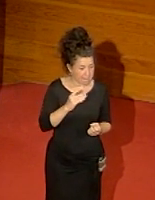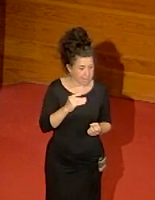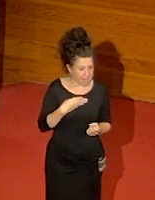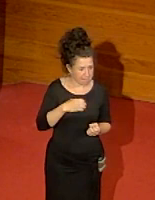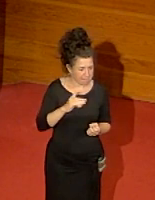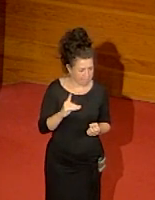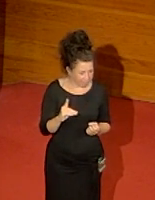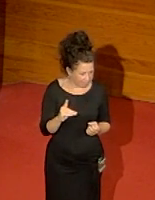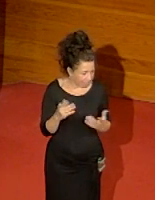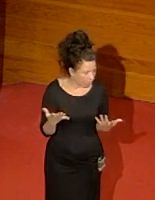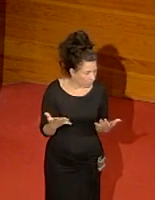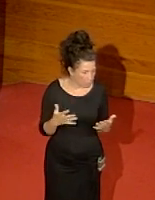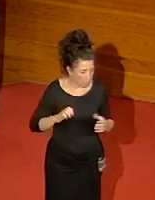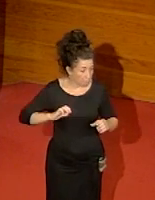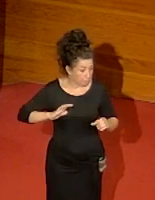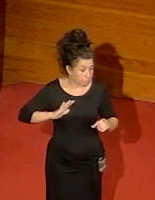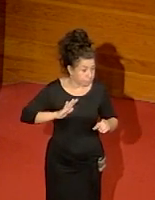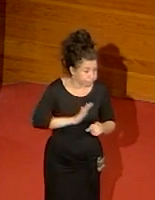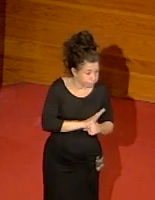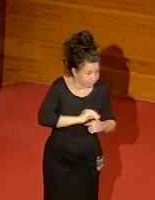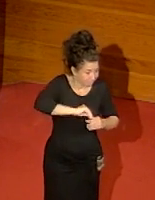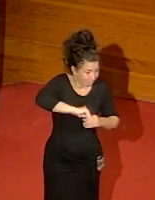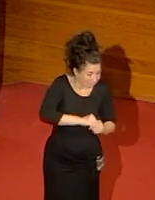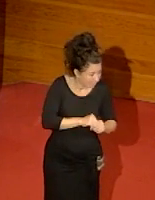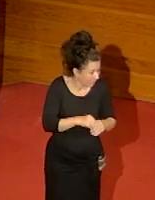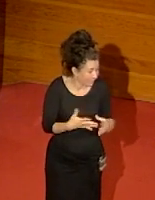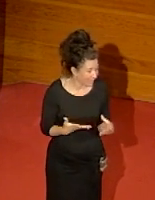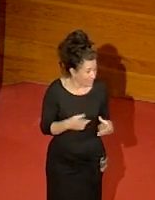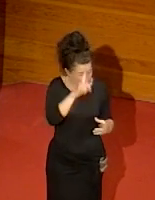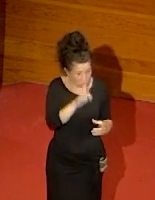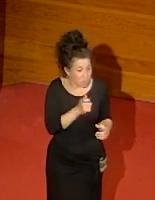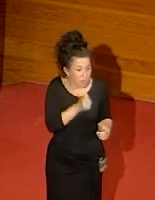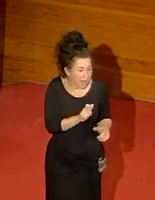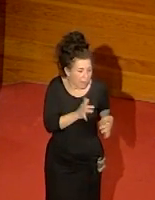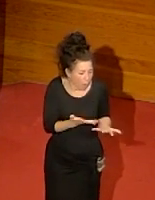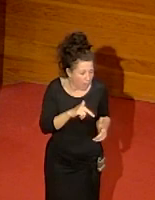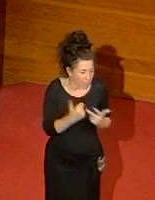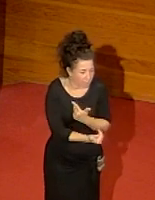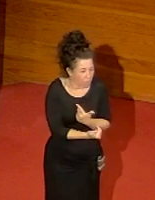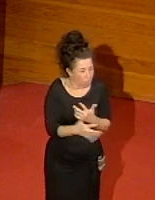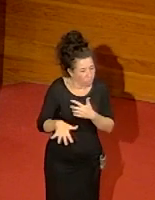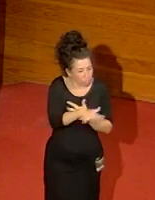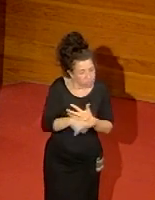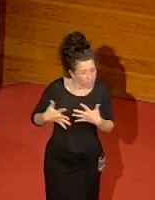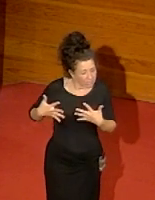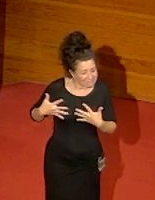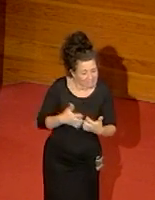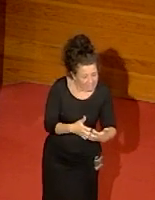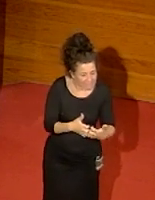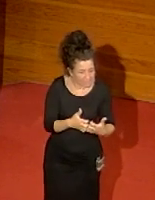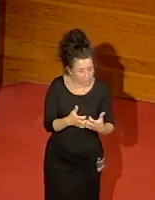esan berko litzateken, baina hori normalean gerra zonaldeetan ulertzen da, ba, armada batean